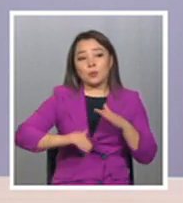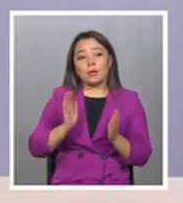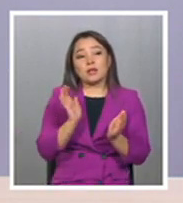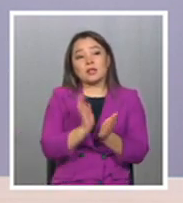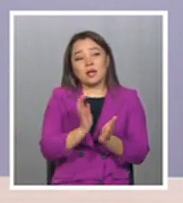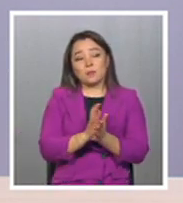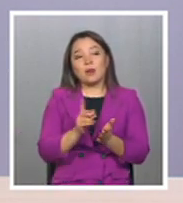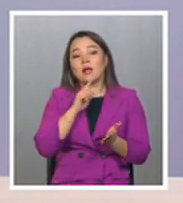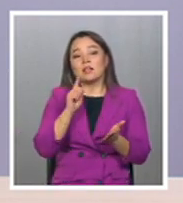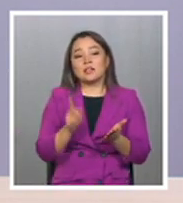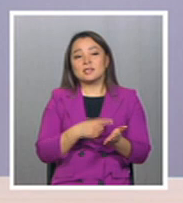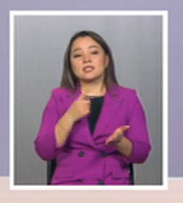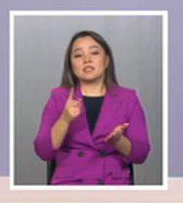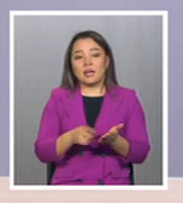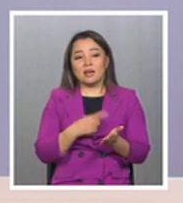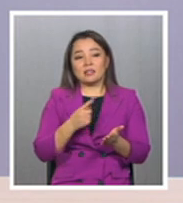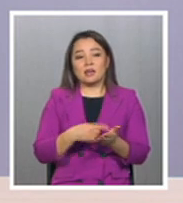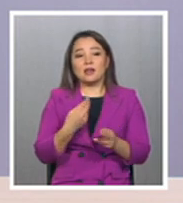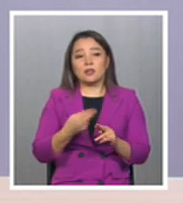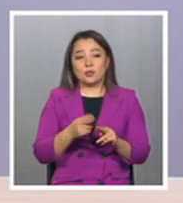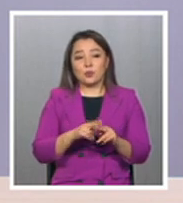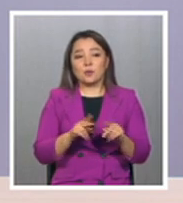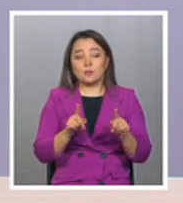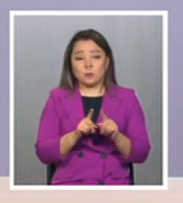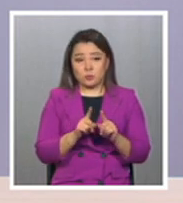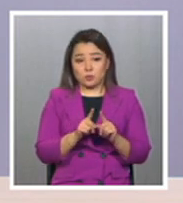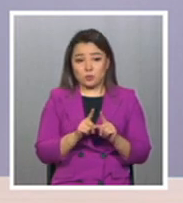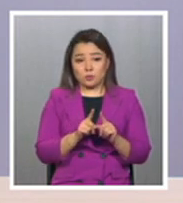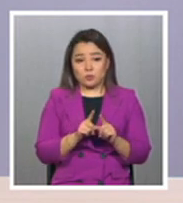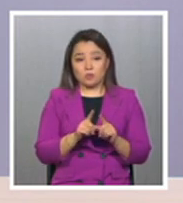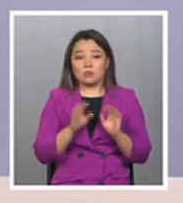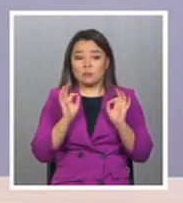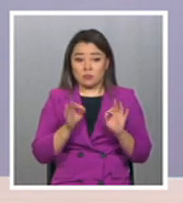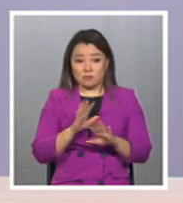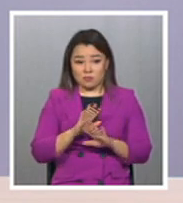грязными листать. А с этим выражением вы согласны?